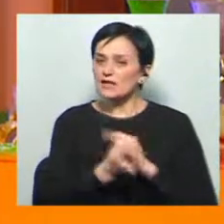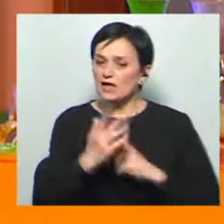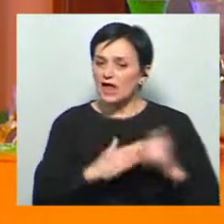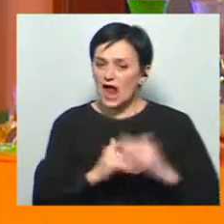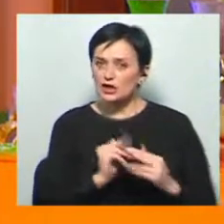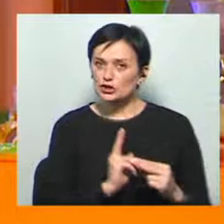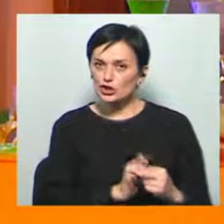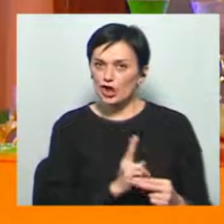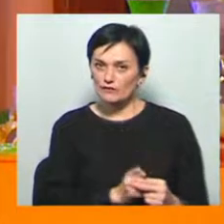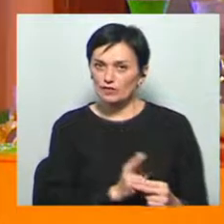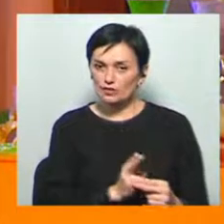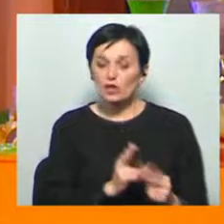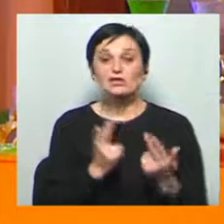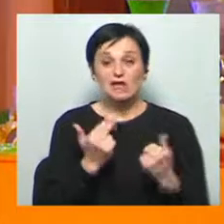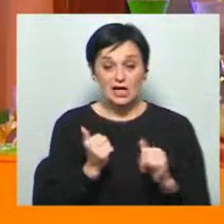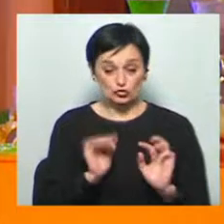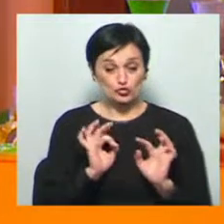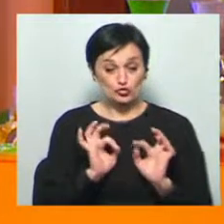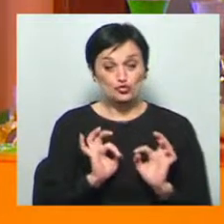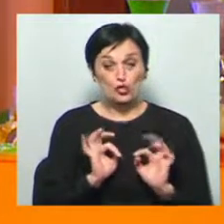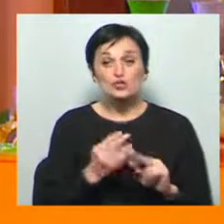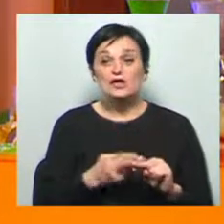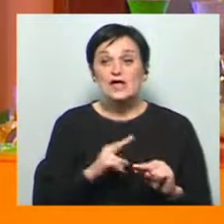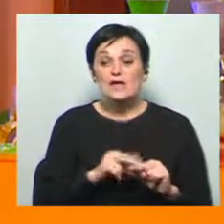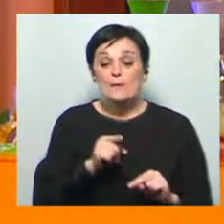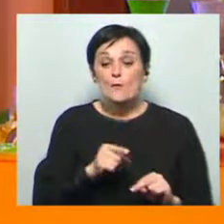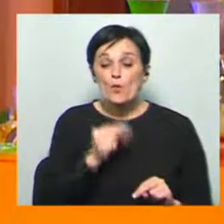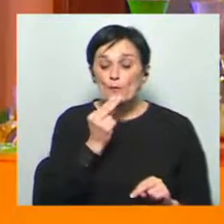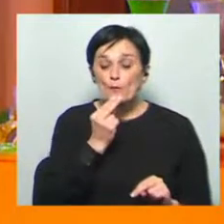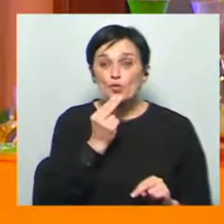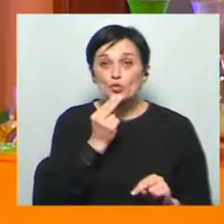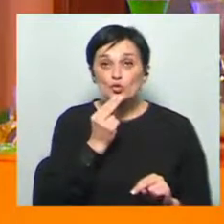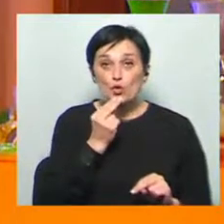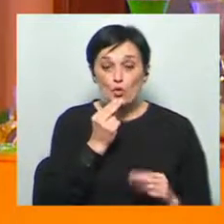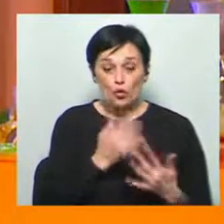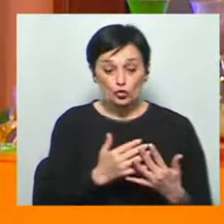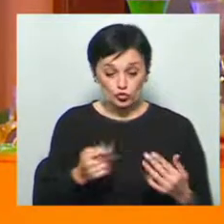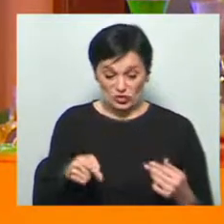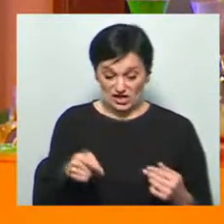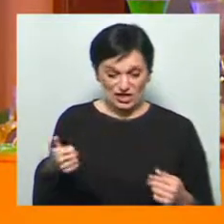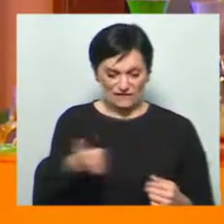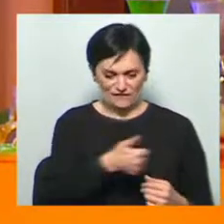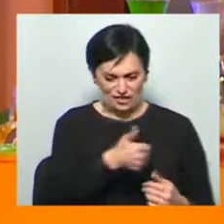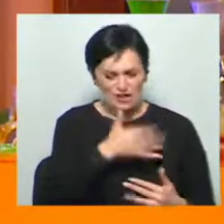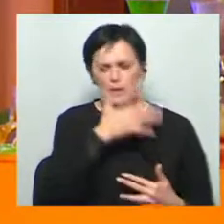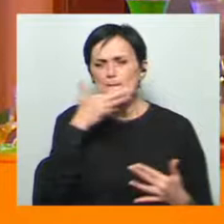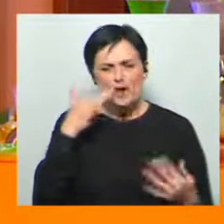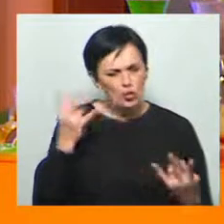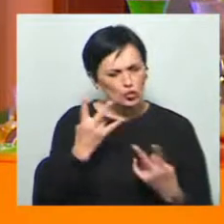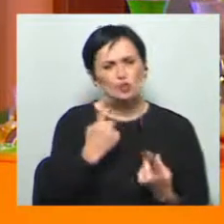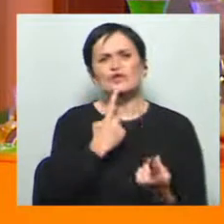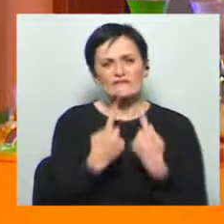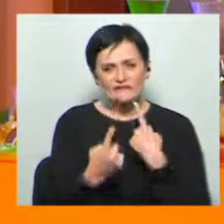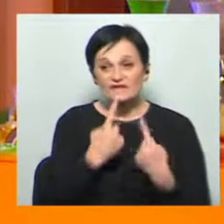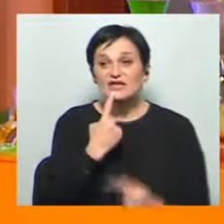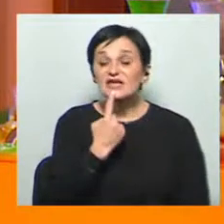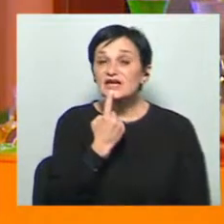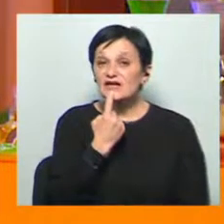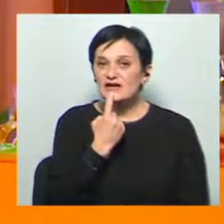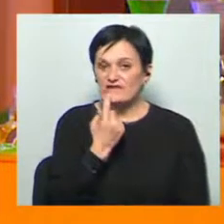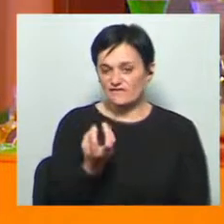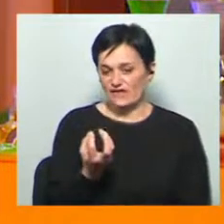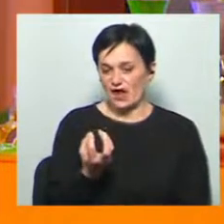შეგუშალო. და სწორედ იმ პროდუქტზე, რომელზედაც ამ კვირაში განსაკუთრებით ბევრი უნდა ვისაუბროთ, ეს გახლავთ